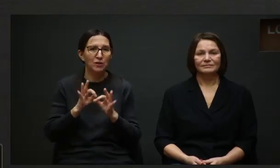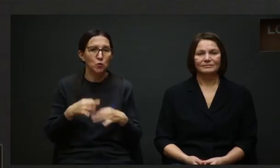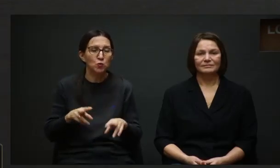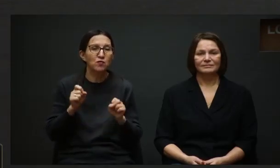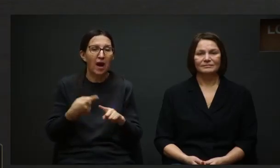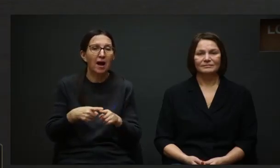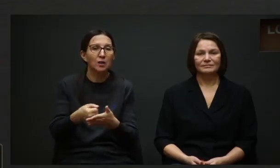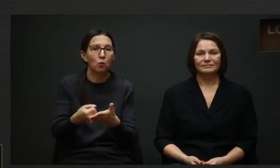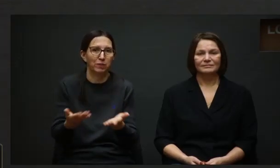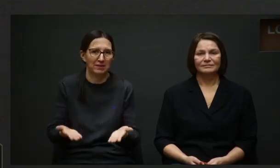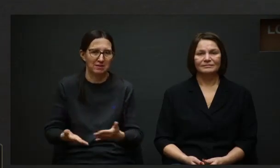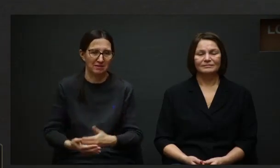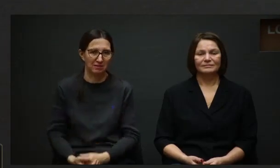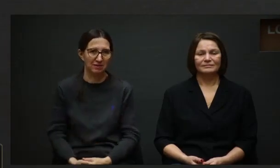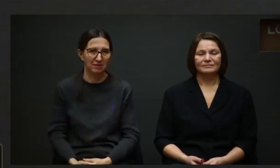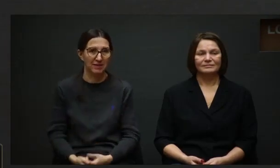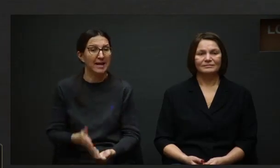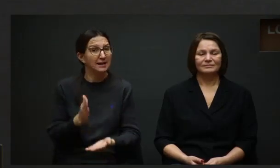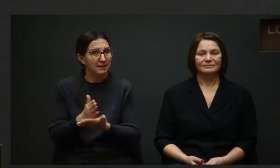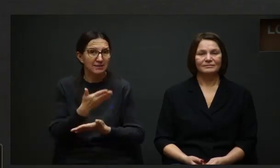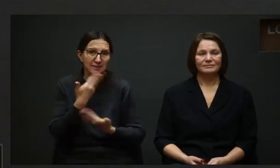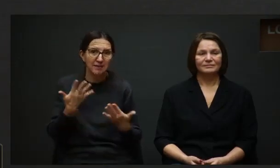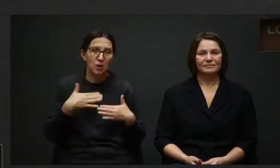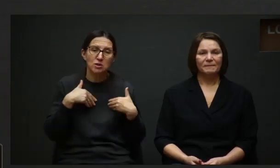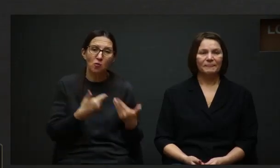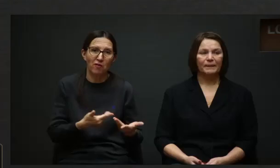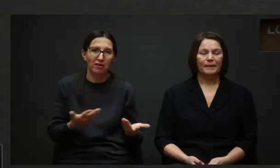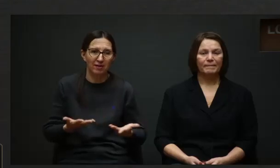этого добиться? Есть ли какие-то советы?